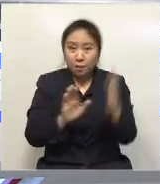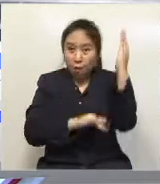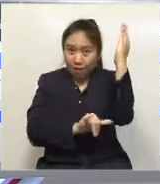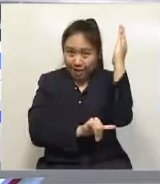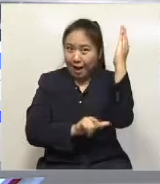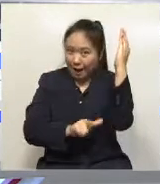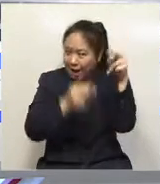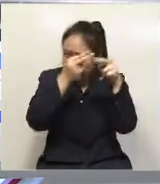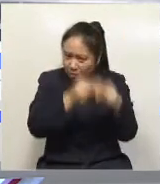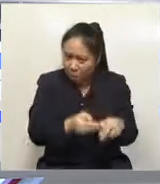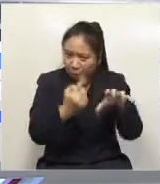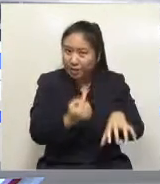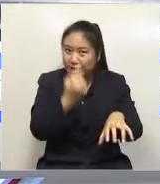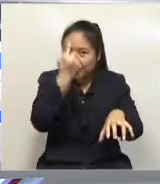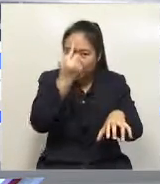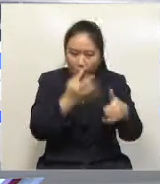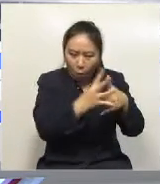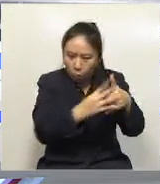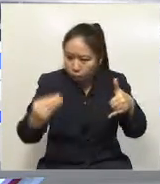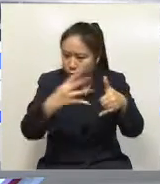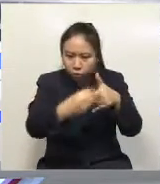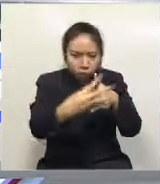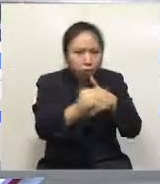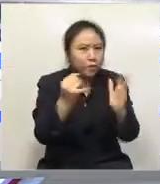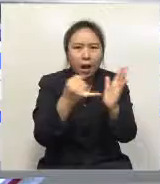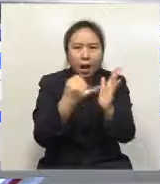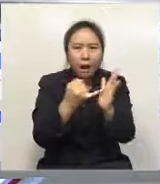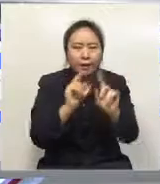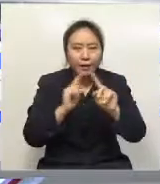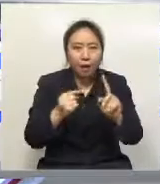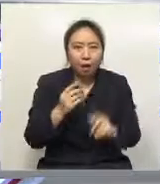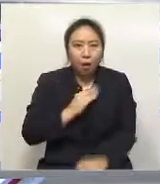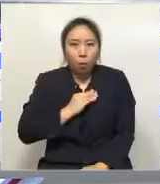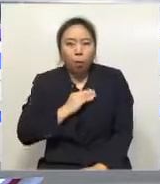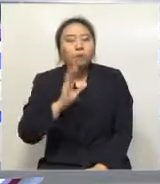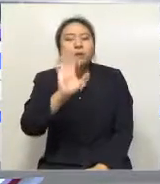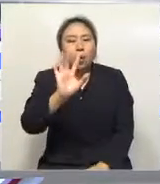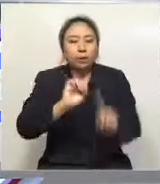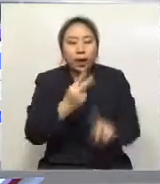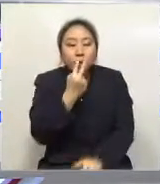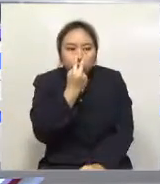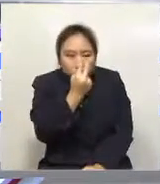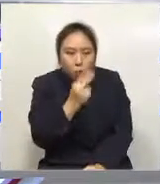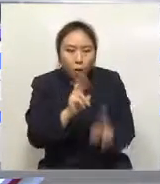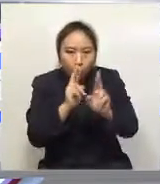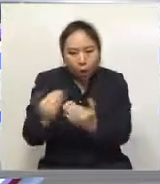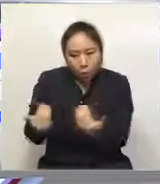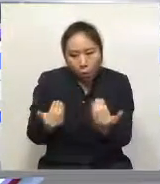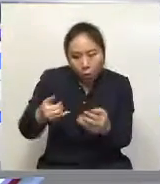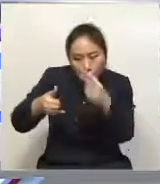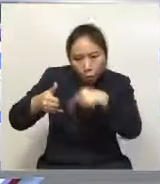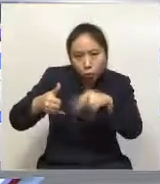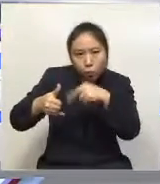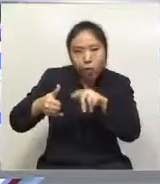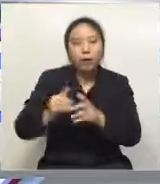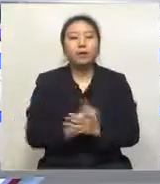า เฉพาะในพื้นที่ยะลาด้วยแล้วติดง่ายมากนะคะสำหรับโรคนี้แต่ว่าไม่ได้ให้ตื่นตระหนกให้เฝ้าระวังให้ช่วยกันดูแลบุตรหลานนะคะ